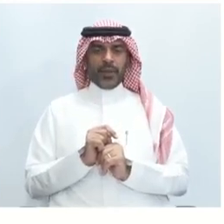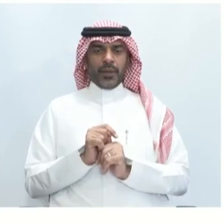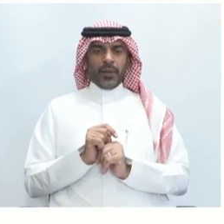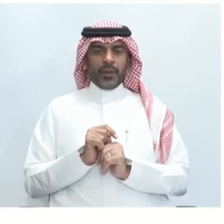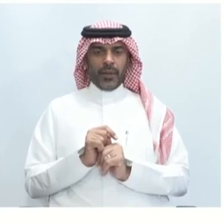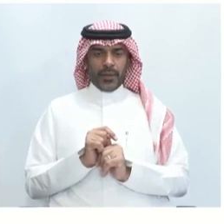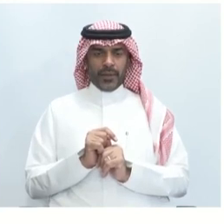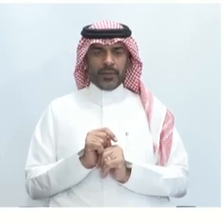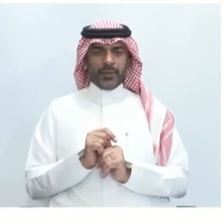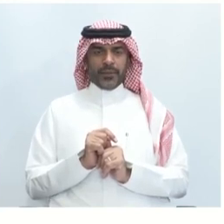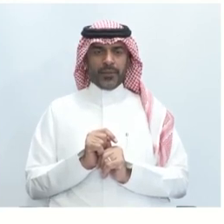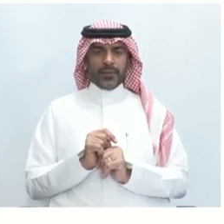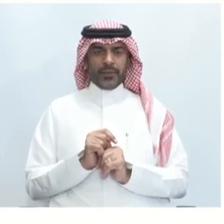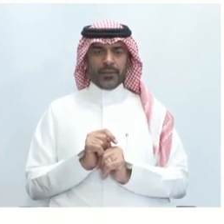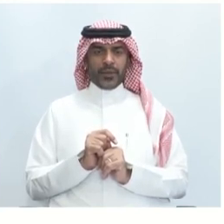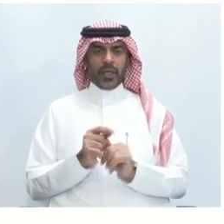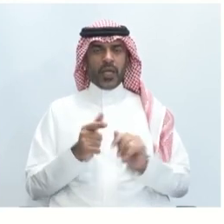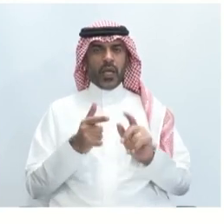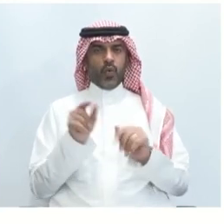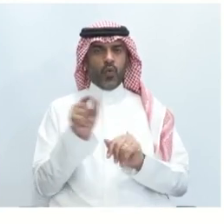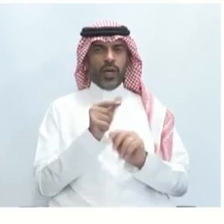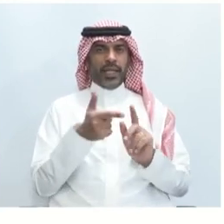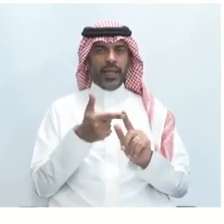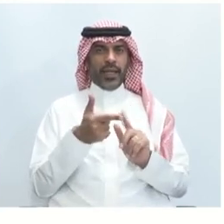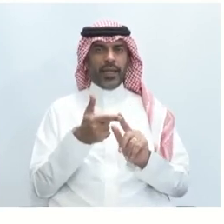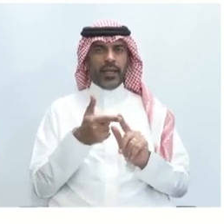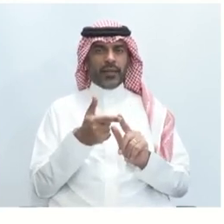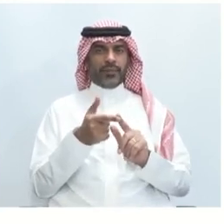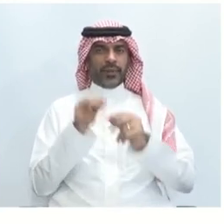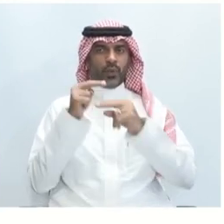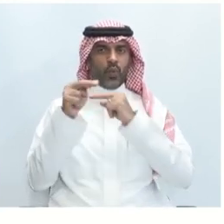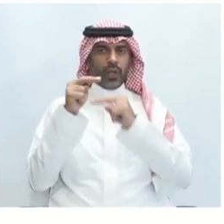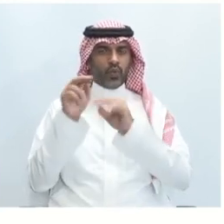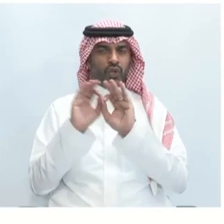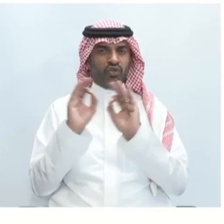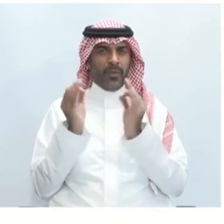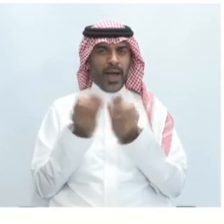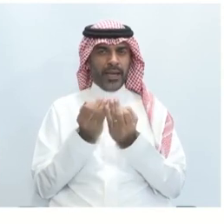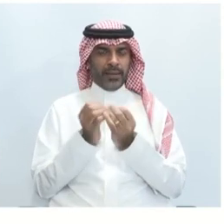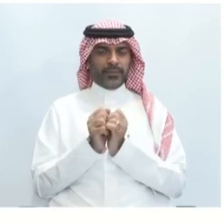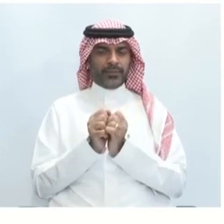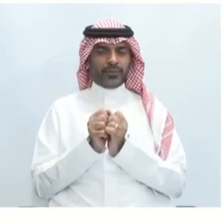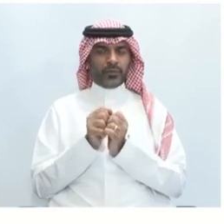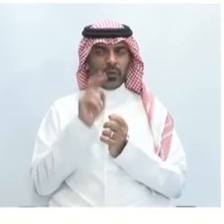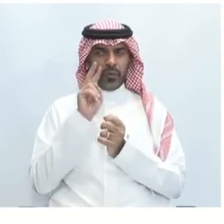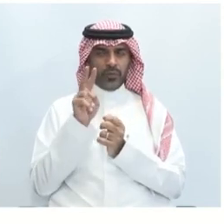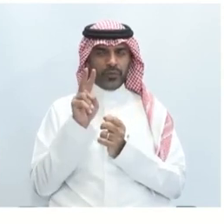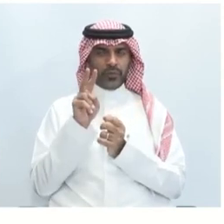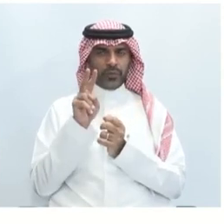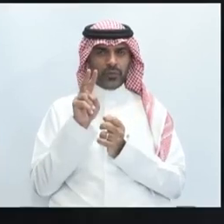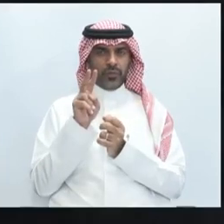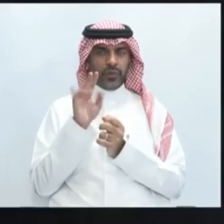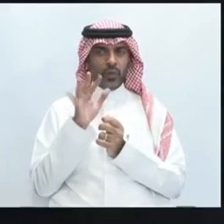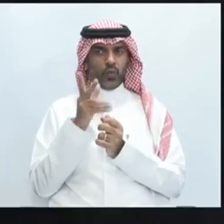العمليات الحسابيه البسيطه وثم الوحده الثانيه وكانت عباره عن وسائل التواصل الاجتماعي وراينا ما هي